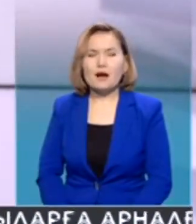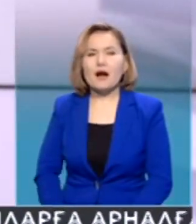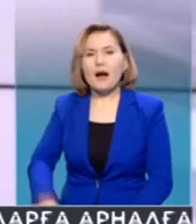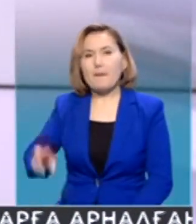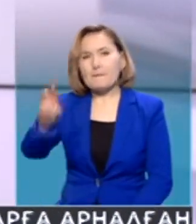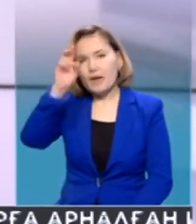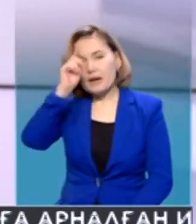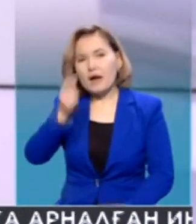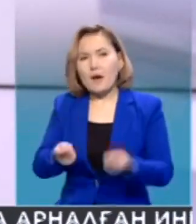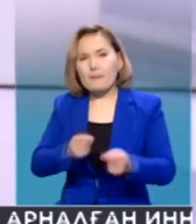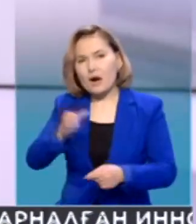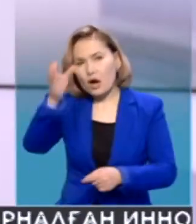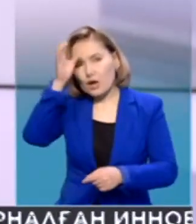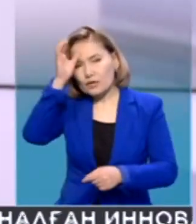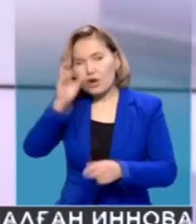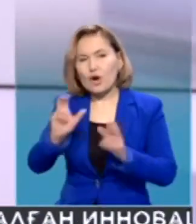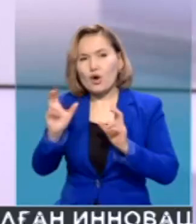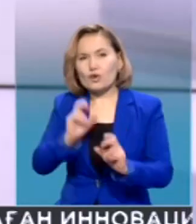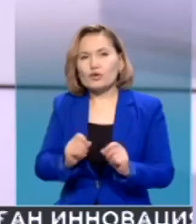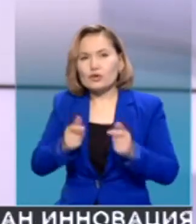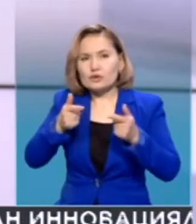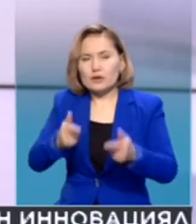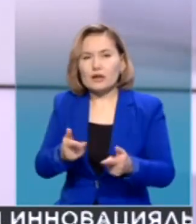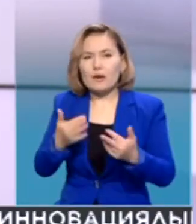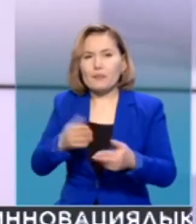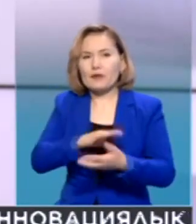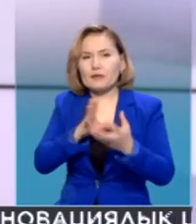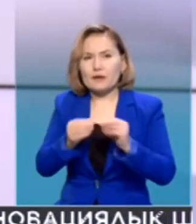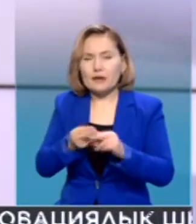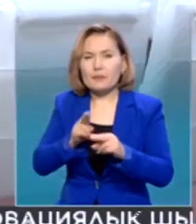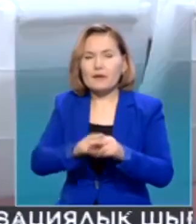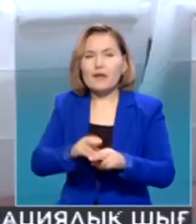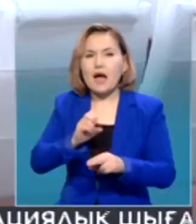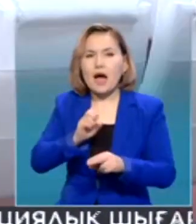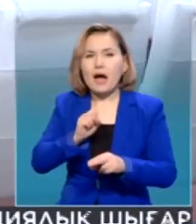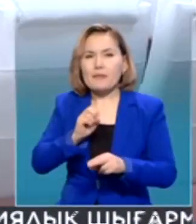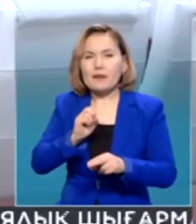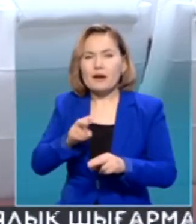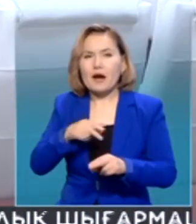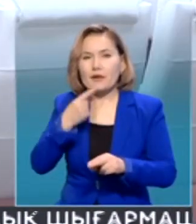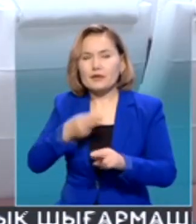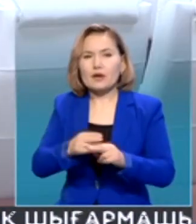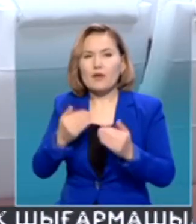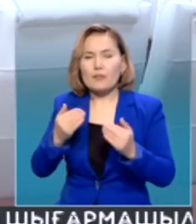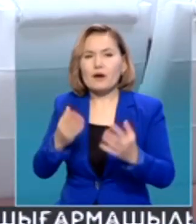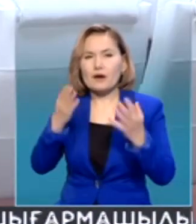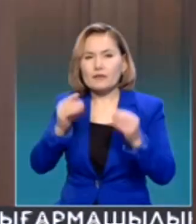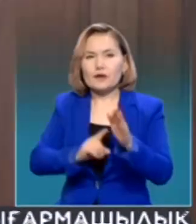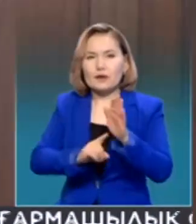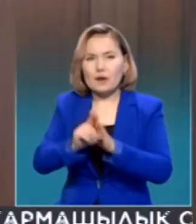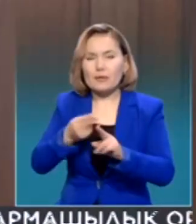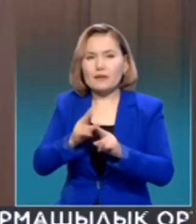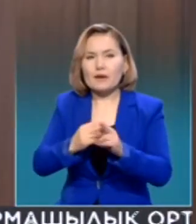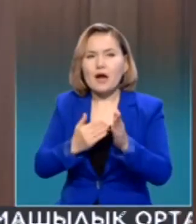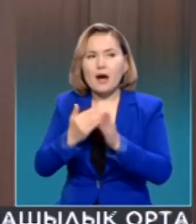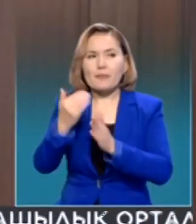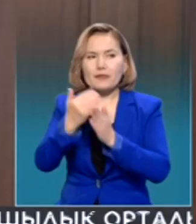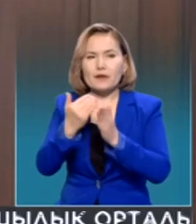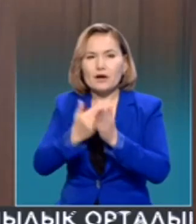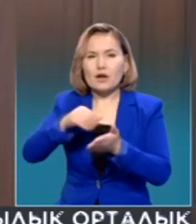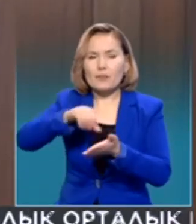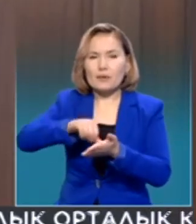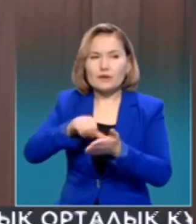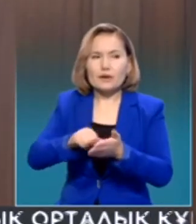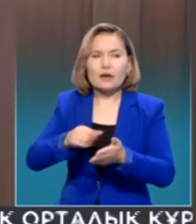Мемлекеттік басқару академиясына оқуға түсу талабы күшейді. Бұл туралы ректор Ерлан Әбіл айтты. Бүгіннен бастап магистратура және докторантура бағдарламалары